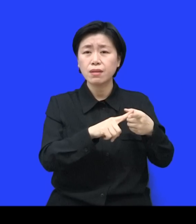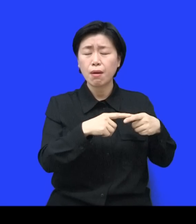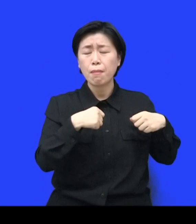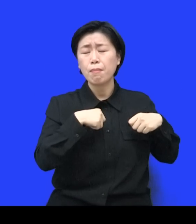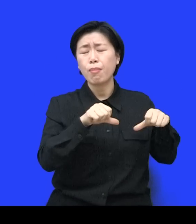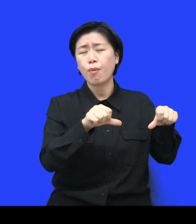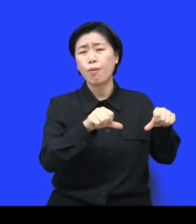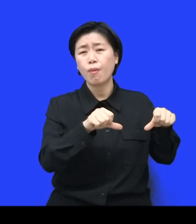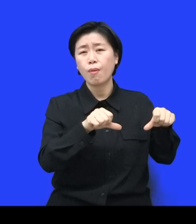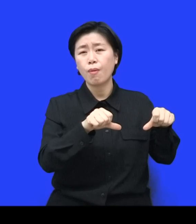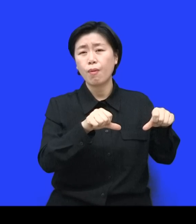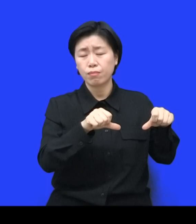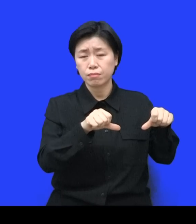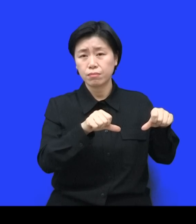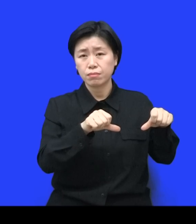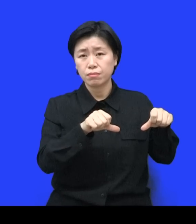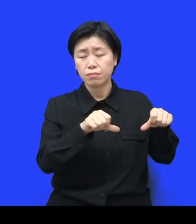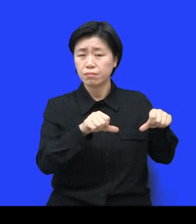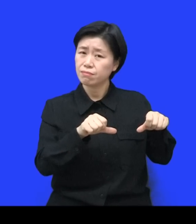근데